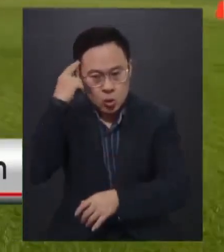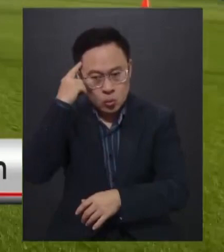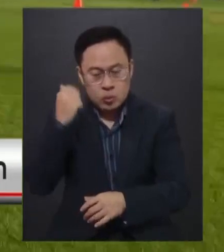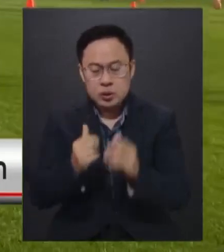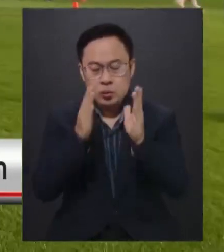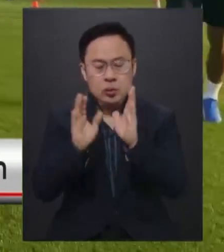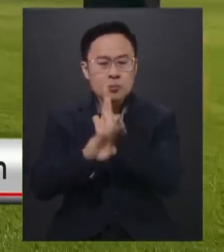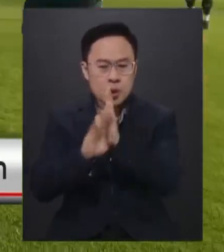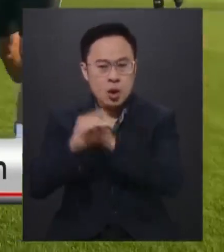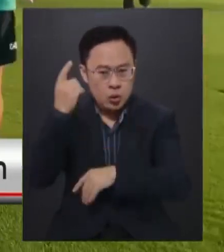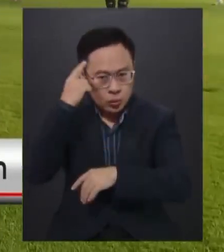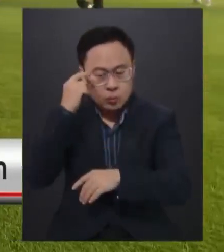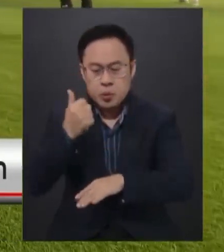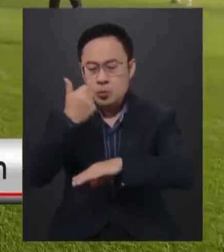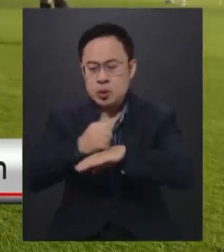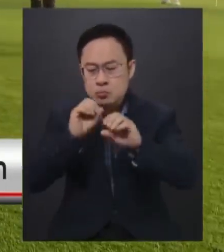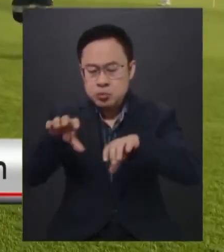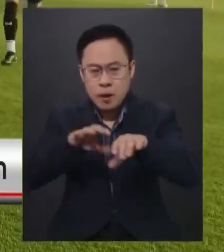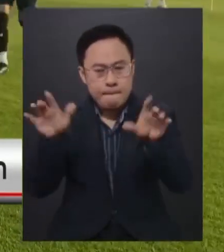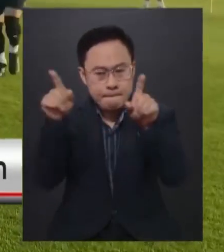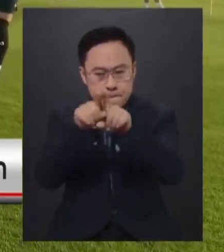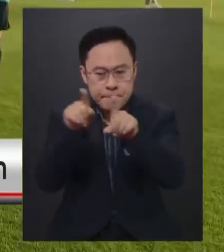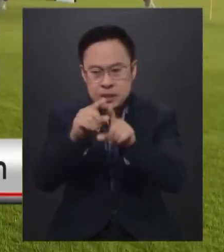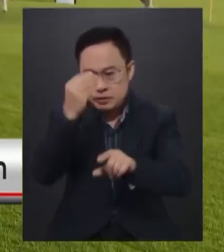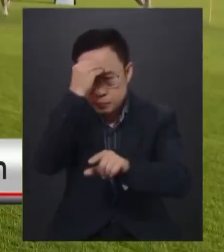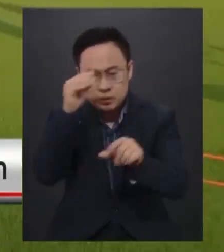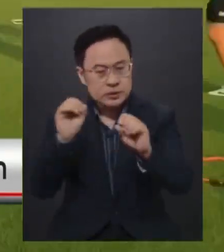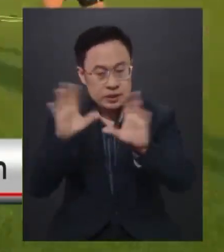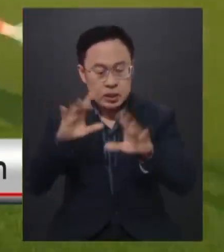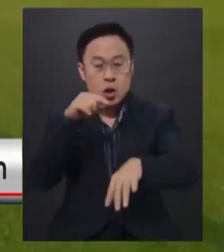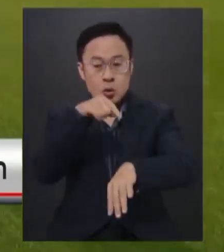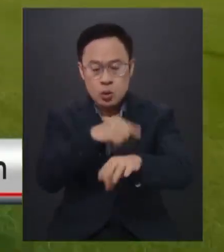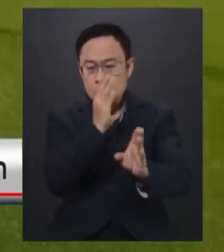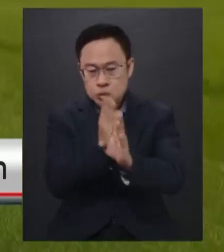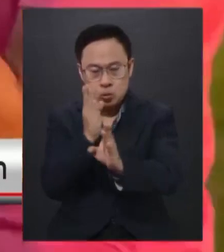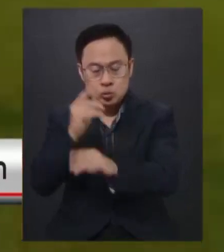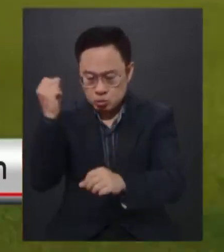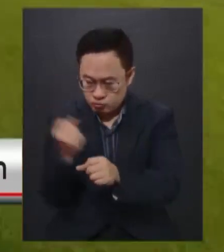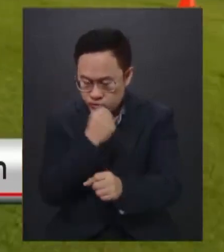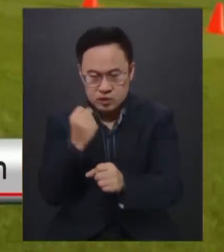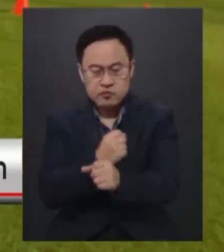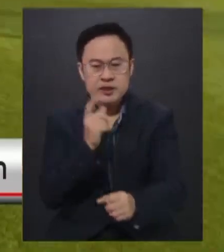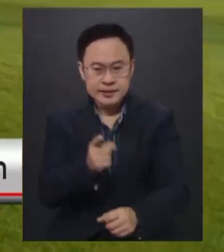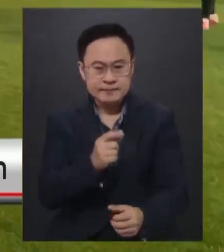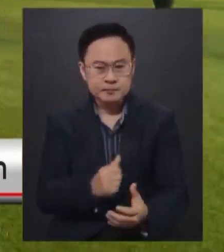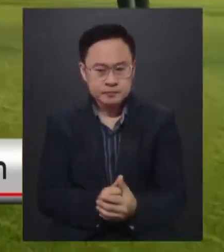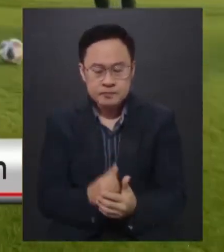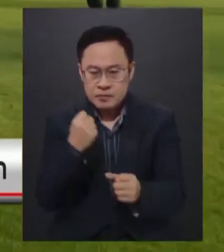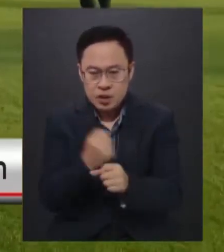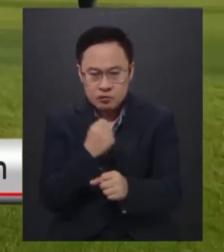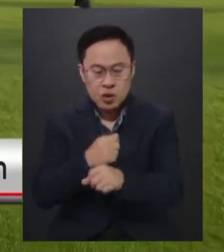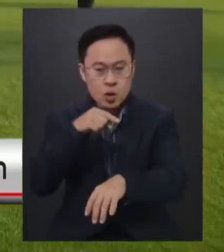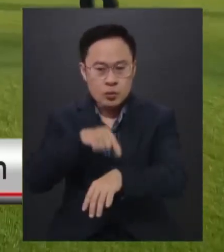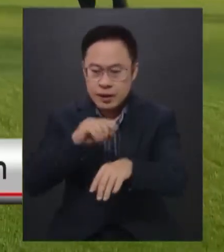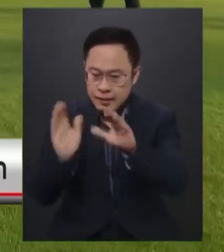กุนซือสไตล์ญี่ปุ่นอย่างแท้จริงเลยอย่างเดียวที่อิชิอิอยากจะให้ทำคืออะไรรู้มั้ยครับคืออยากจะให้มีการซ้อมเช้า